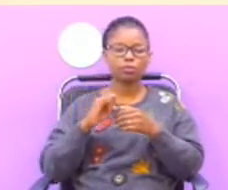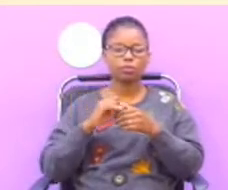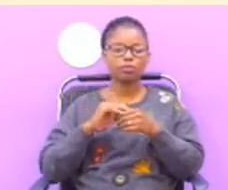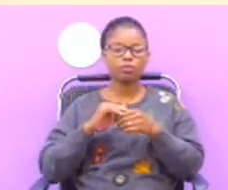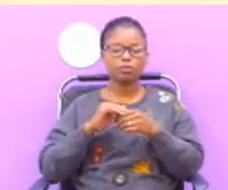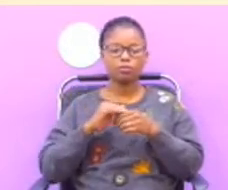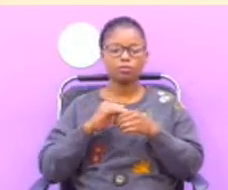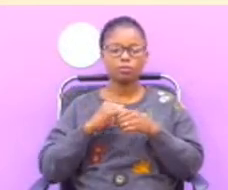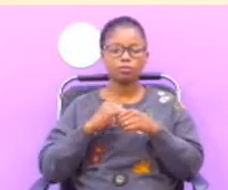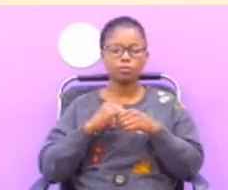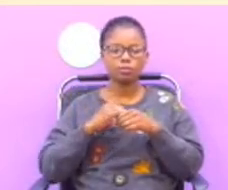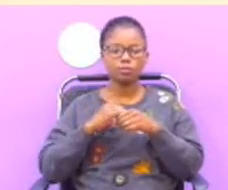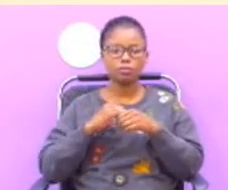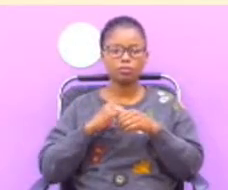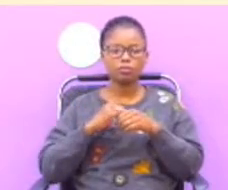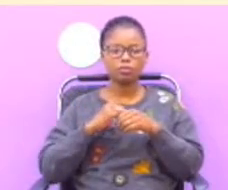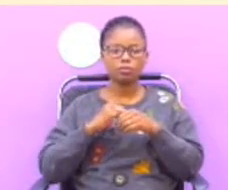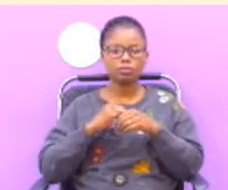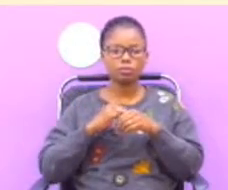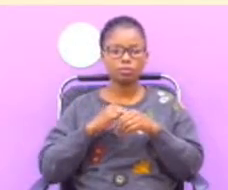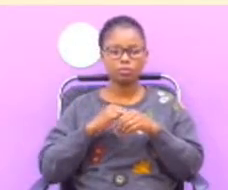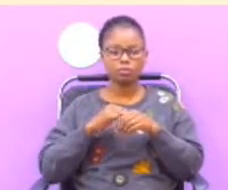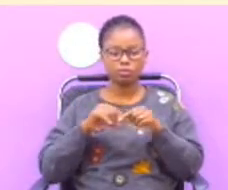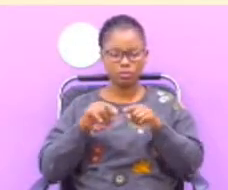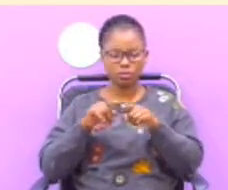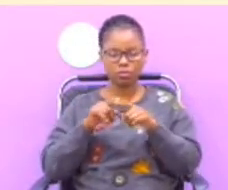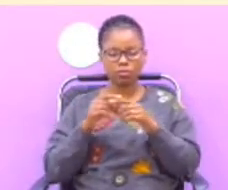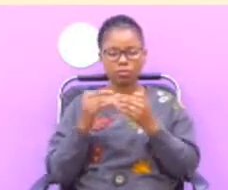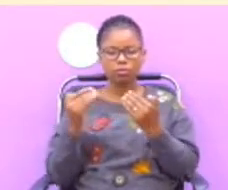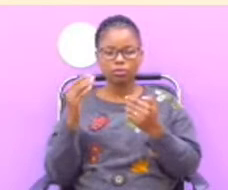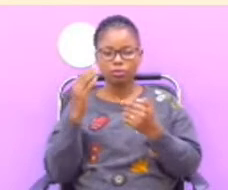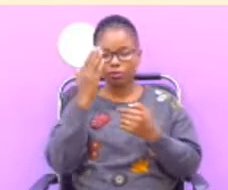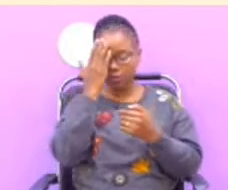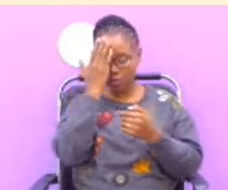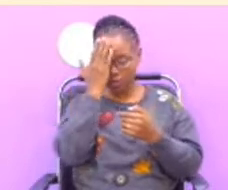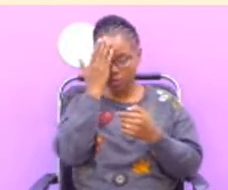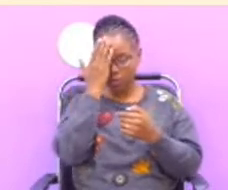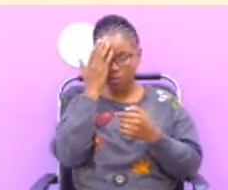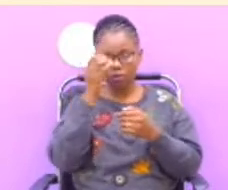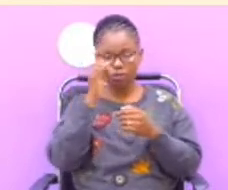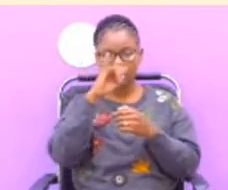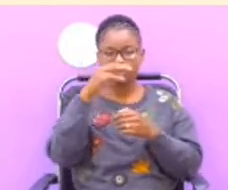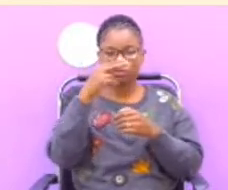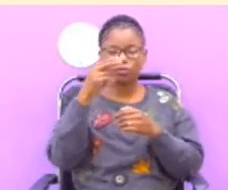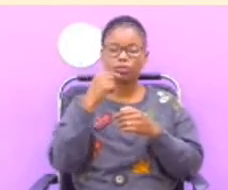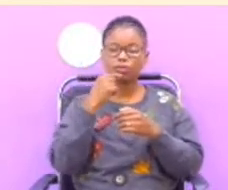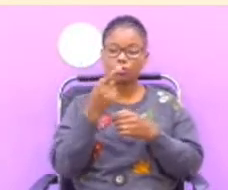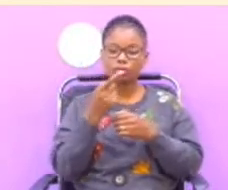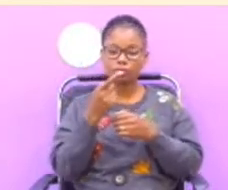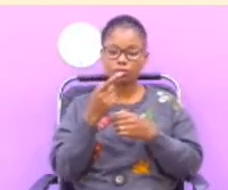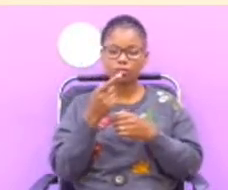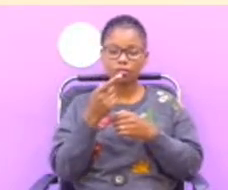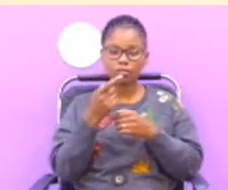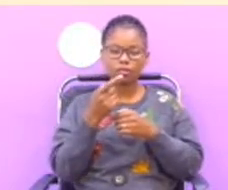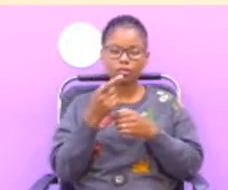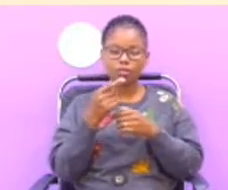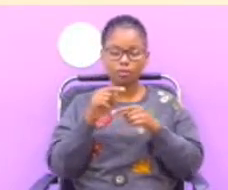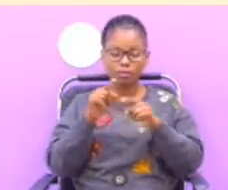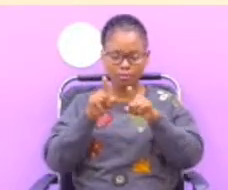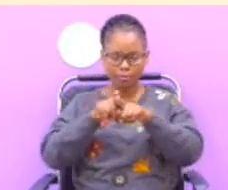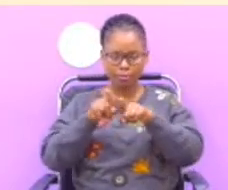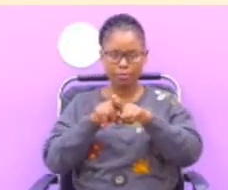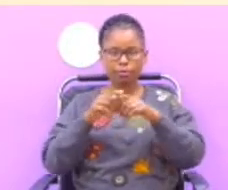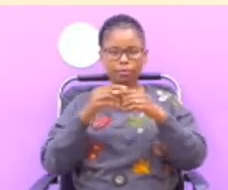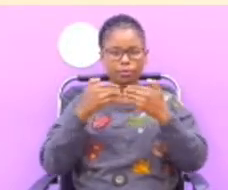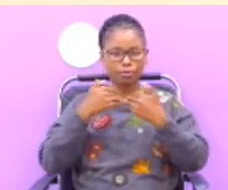siakusi. Inyue siana isisei siraeri, niguo Jehova ekuwa. Agatonie da